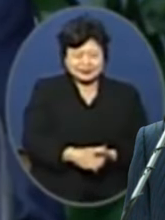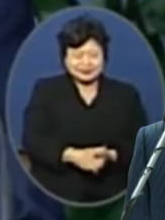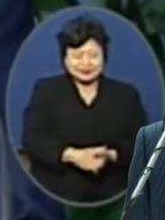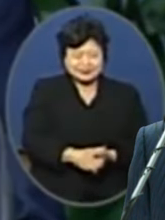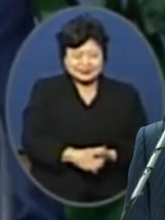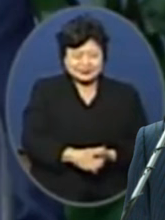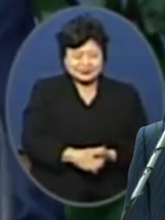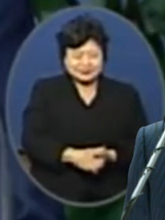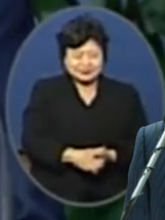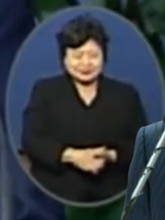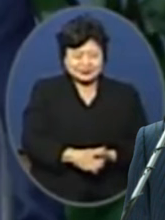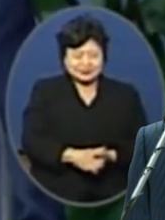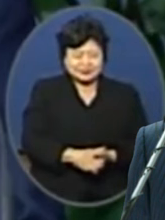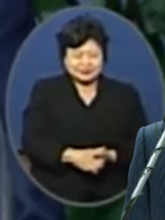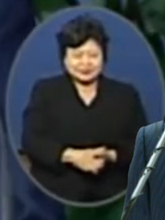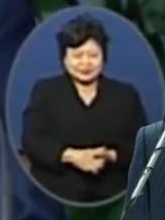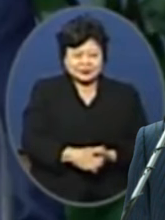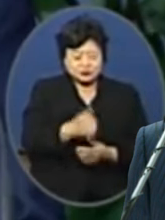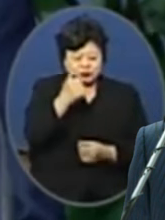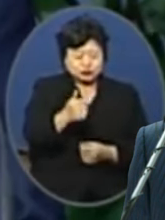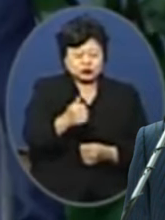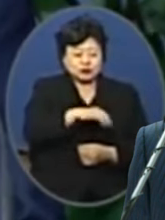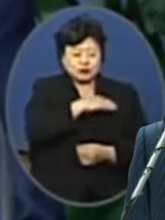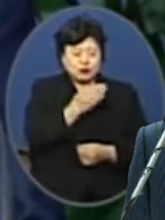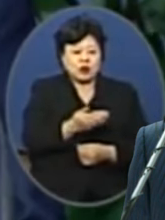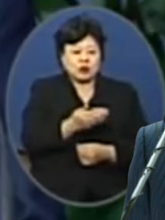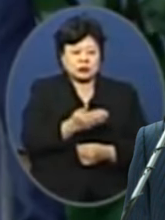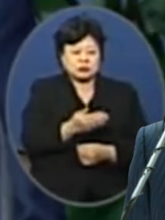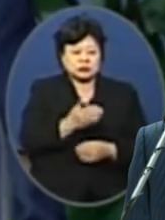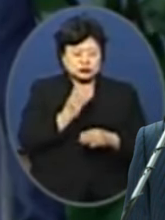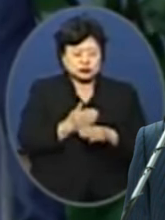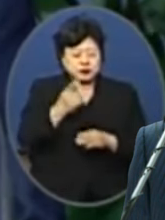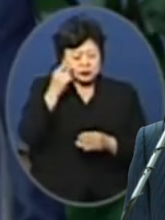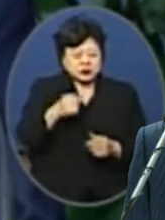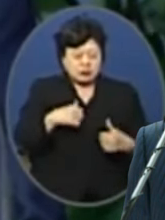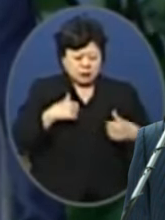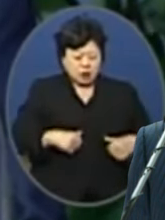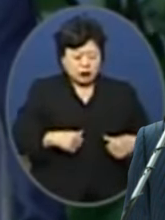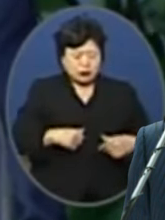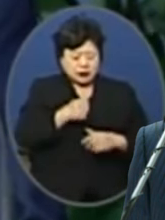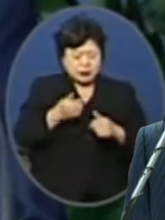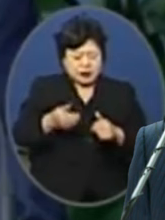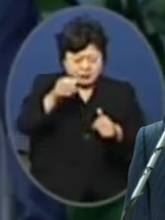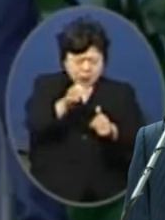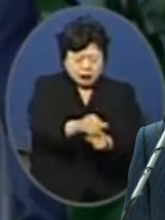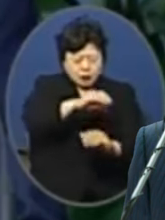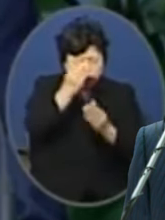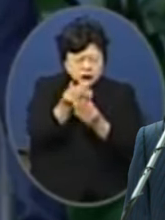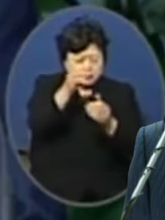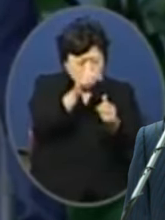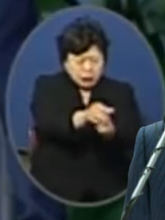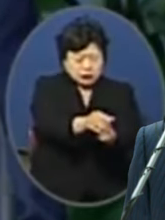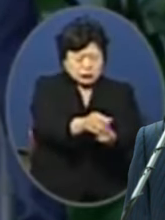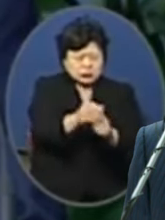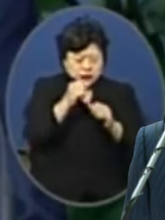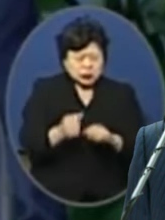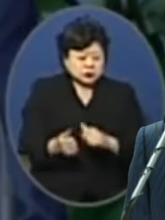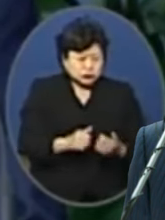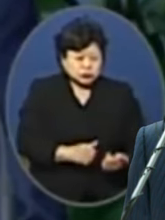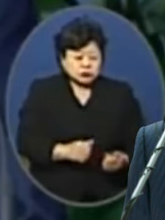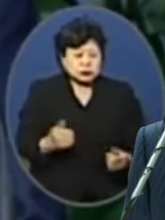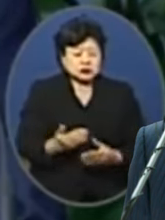벗어라 내 주체성네 중심의 생각을 벗어서 내게 맡겨라 살든지